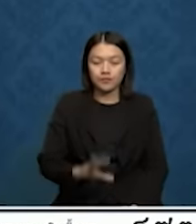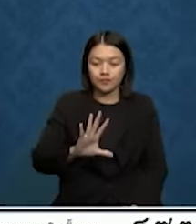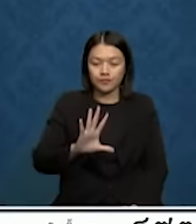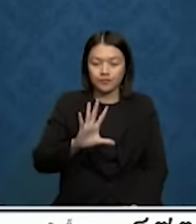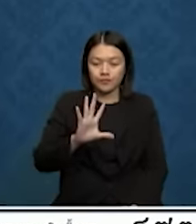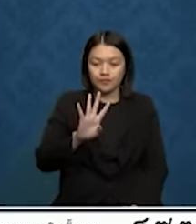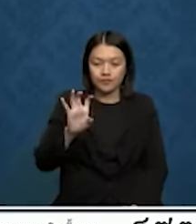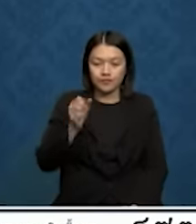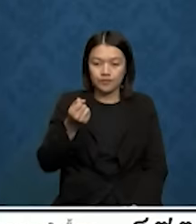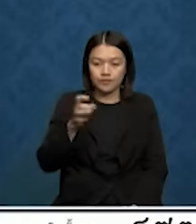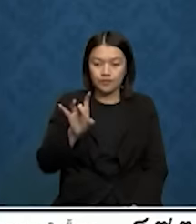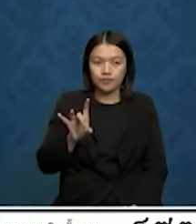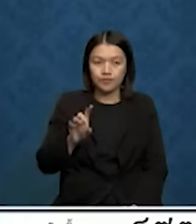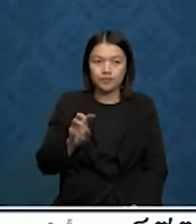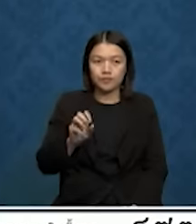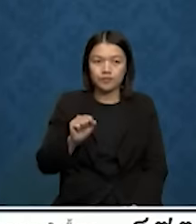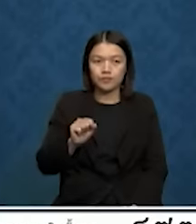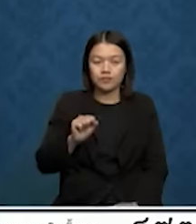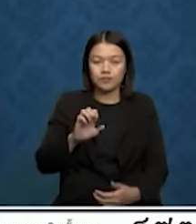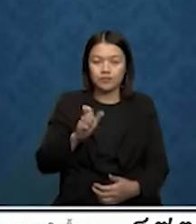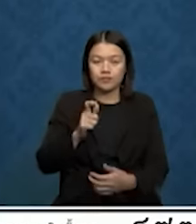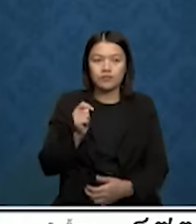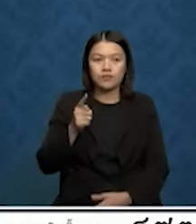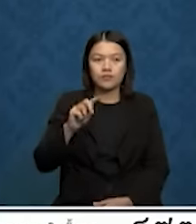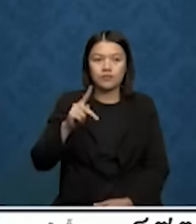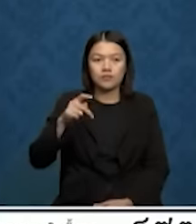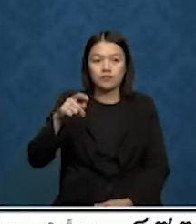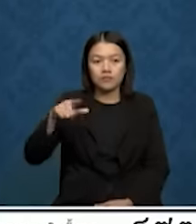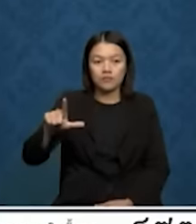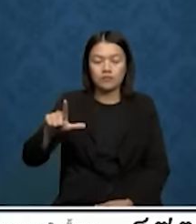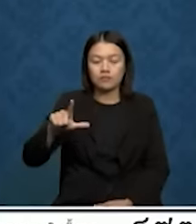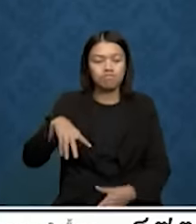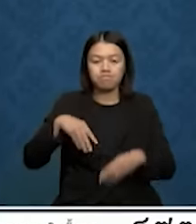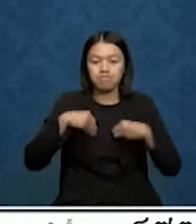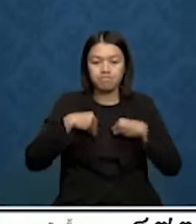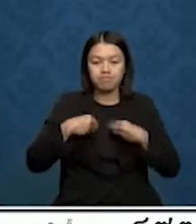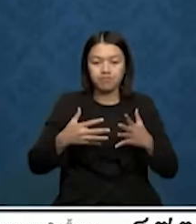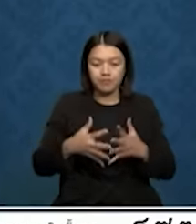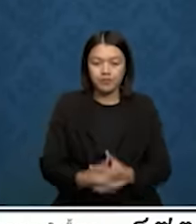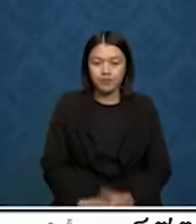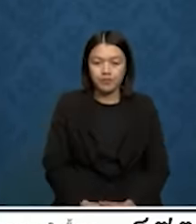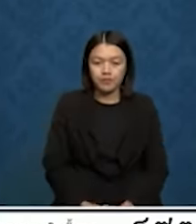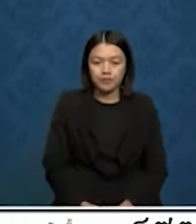418นายสิทธิพลวิบูลธนากุล ไม่เห็นชอบครับ